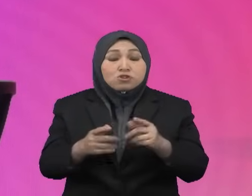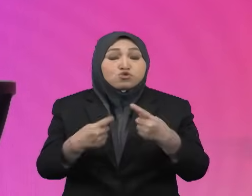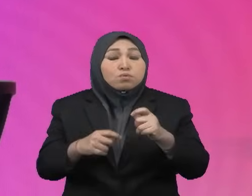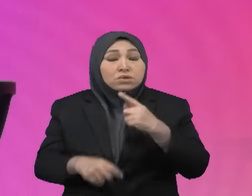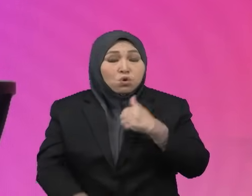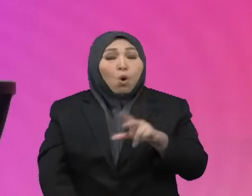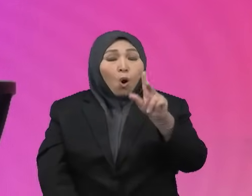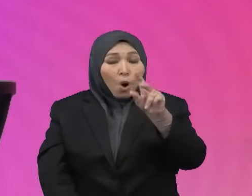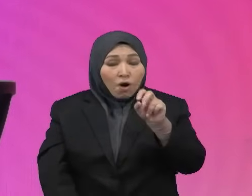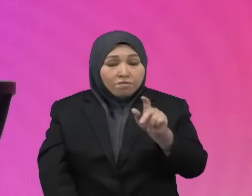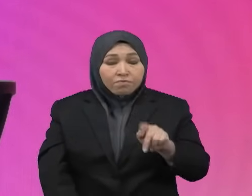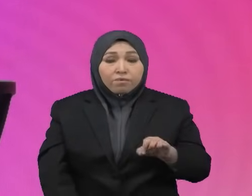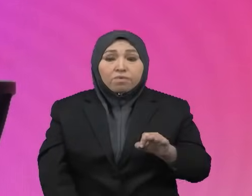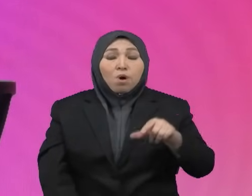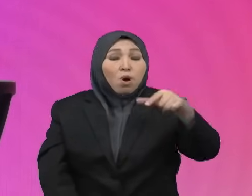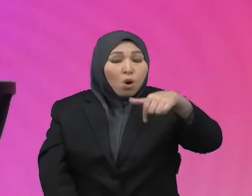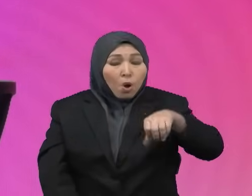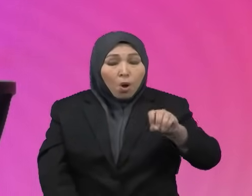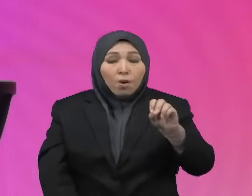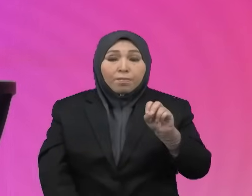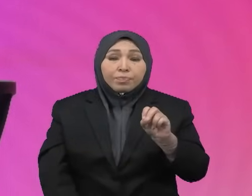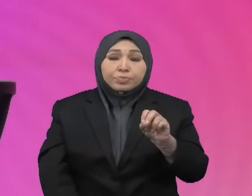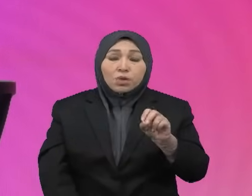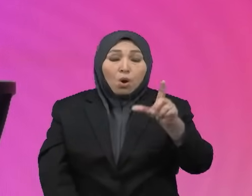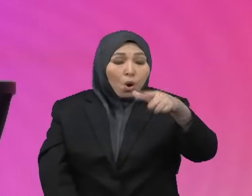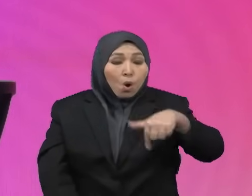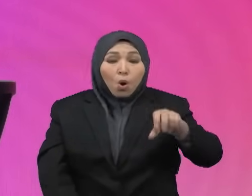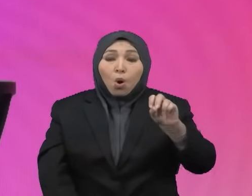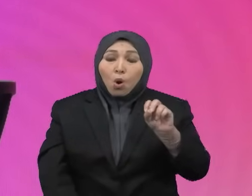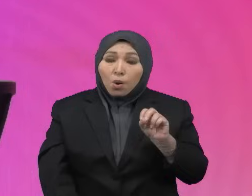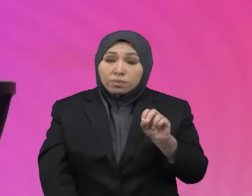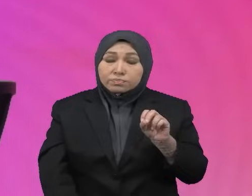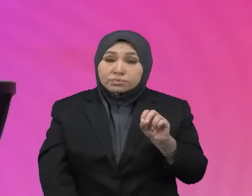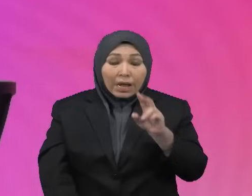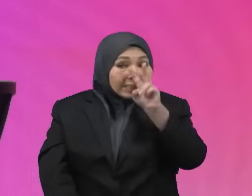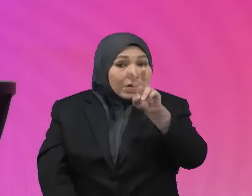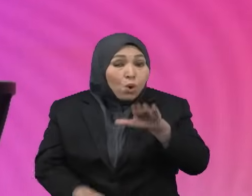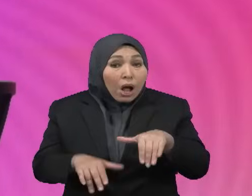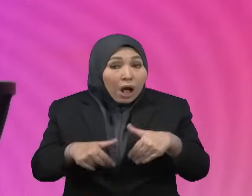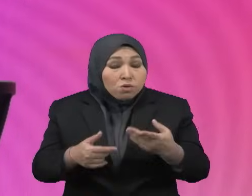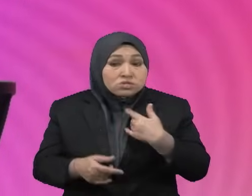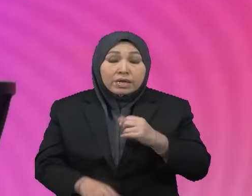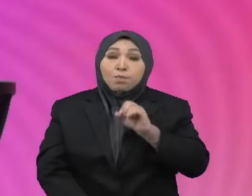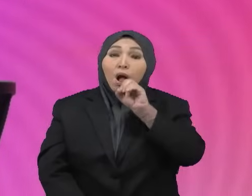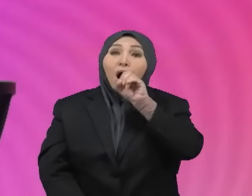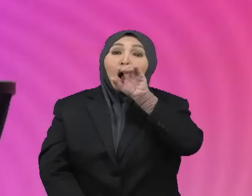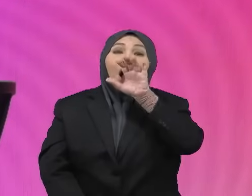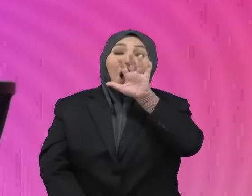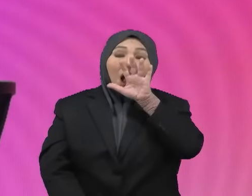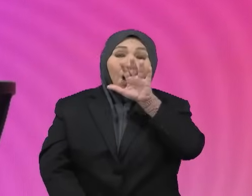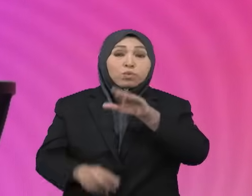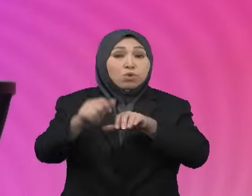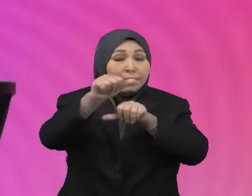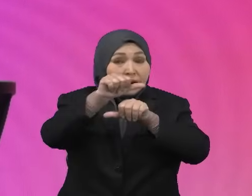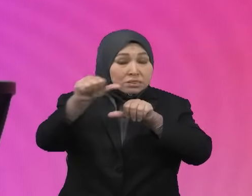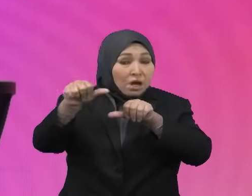qa. Qa. Qa. Lihat bagaimana saya membuka mulut untuk baris atas